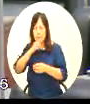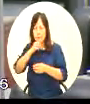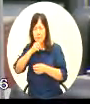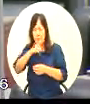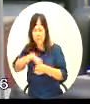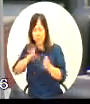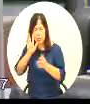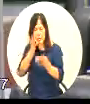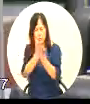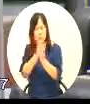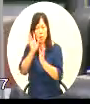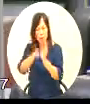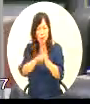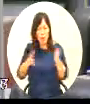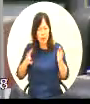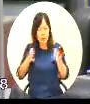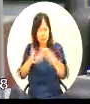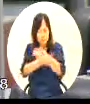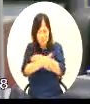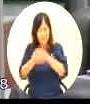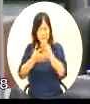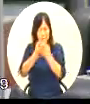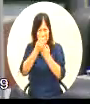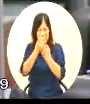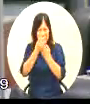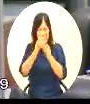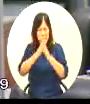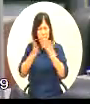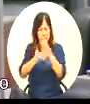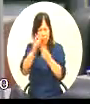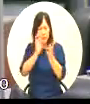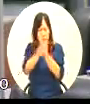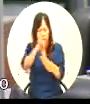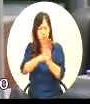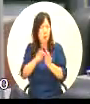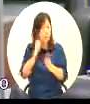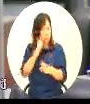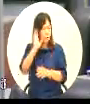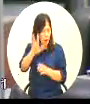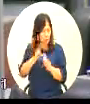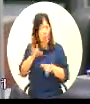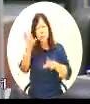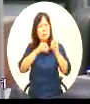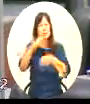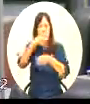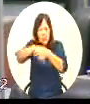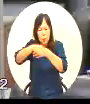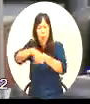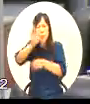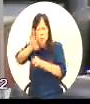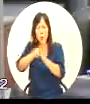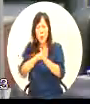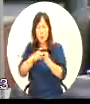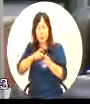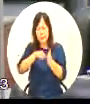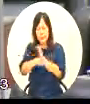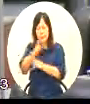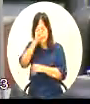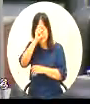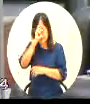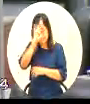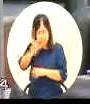服，但是我们也期待，虽然资源就只有那么少，我们还是期待我们可以把多一点资源放